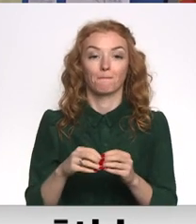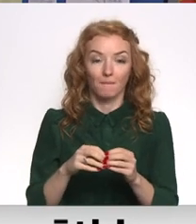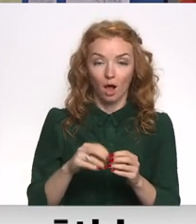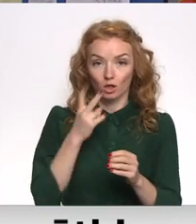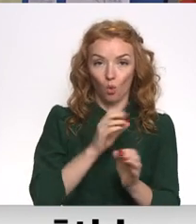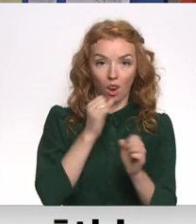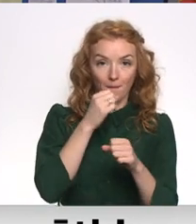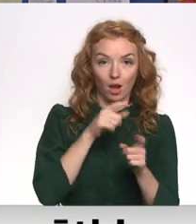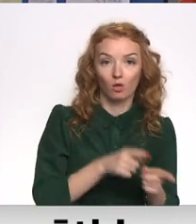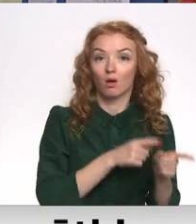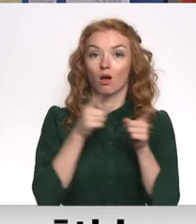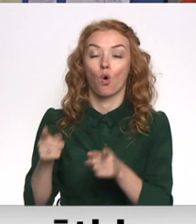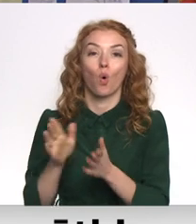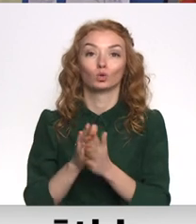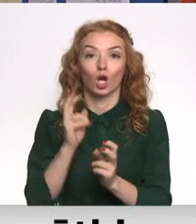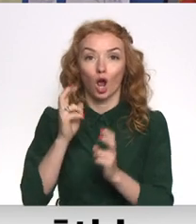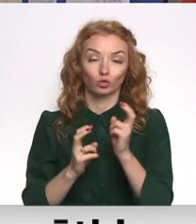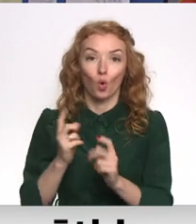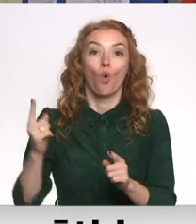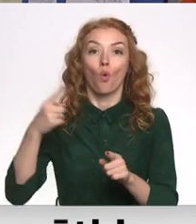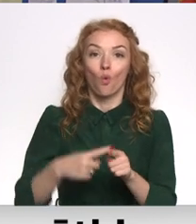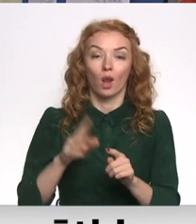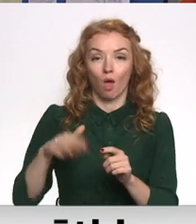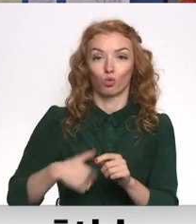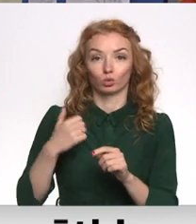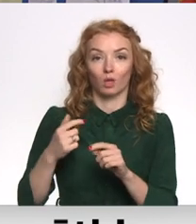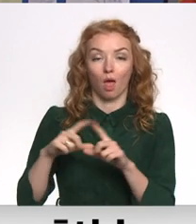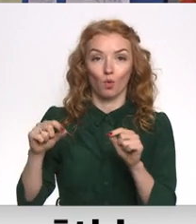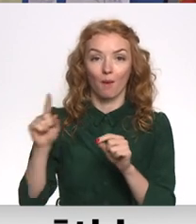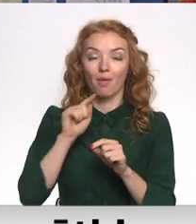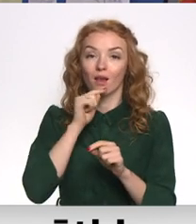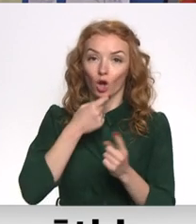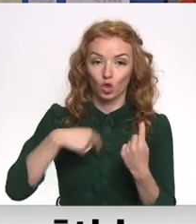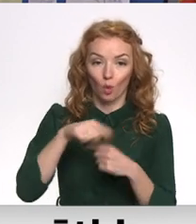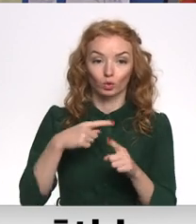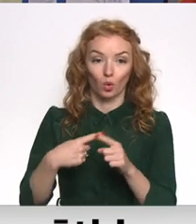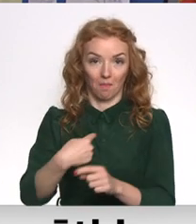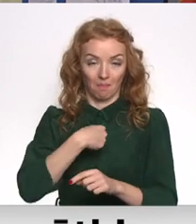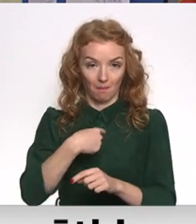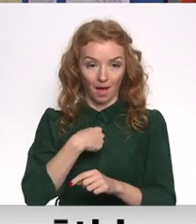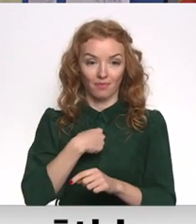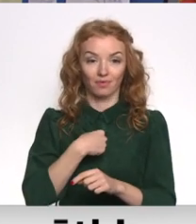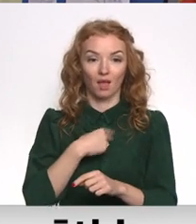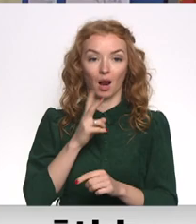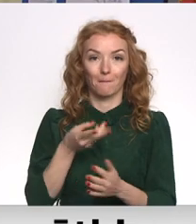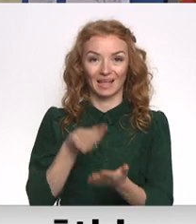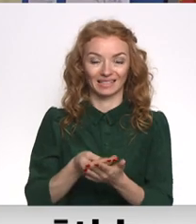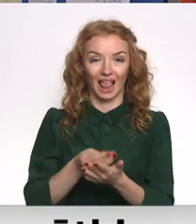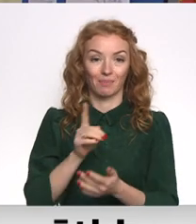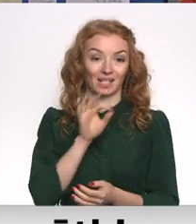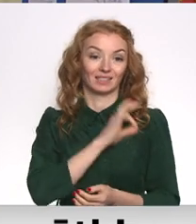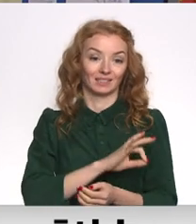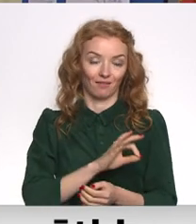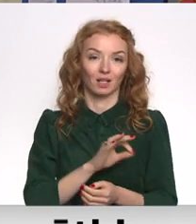no laboratorijas uz ražošanu un vēl, lai uzņēmumam būtu ekonomiski, un man atkal no otras puses, kā pircējam būtu